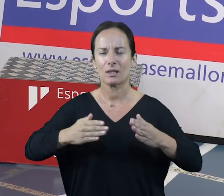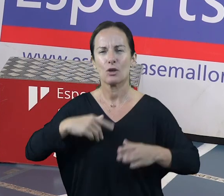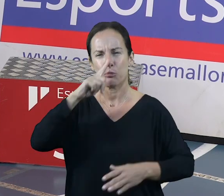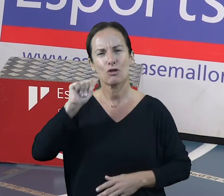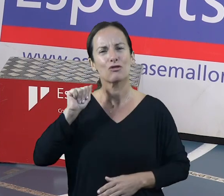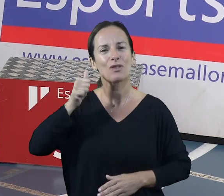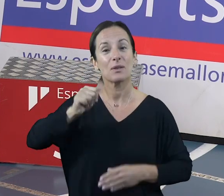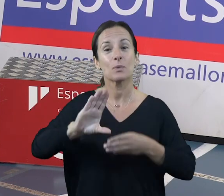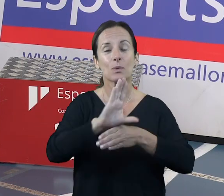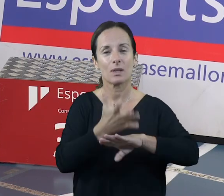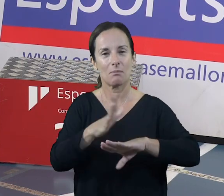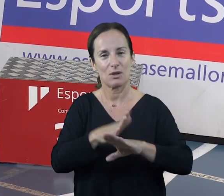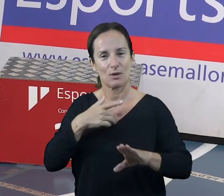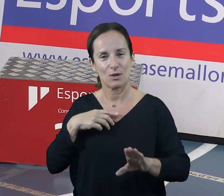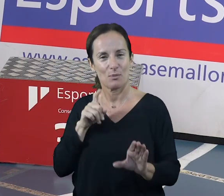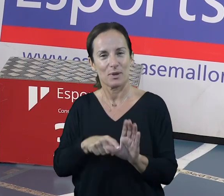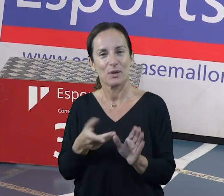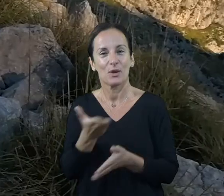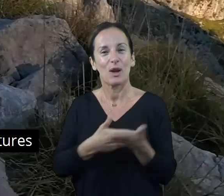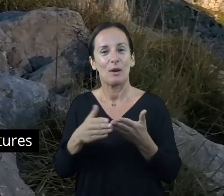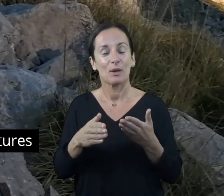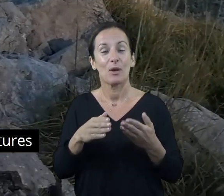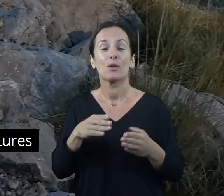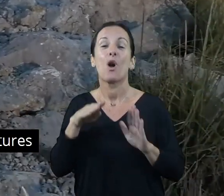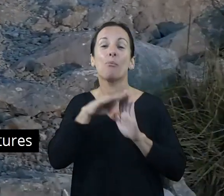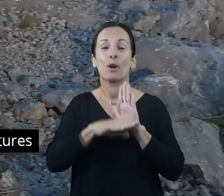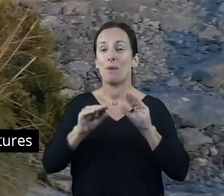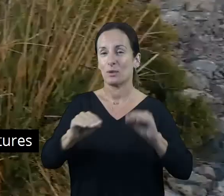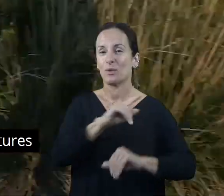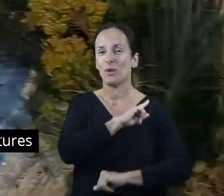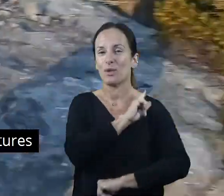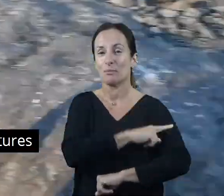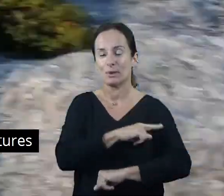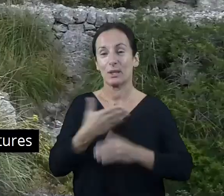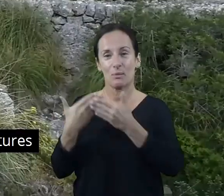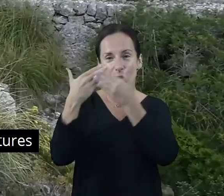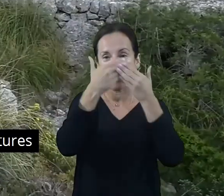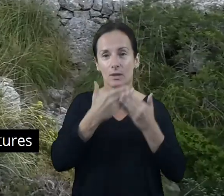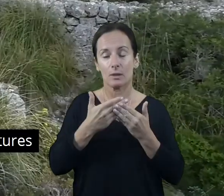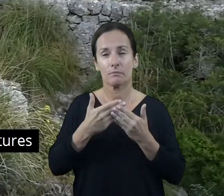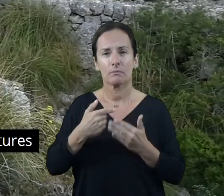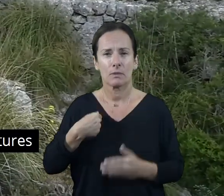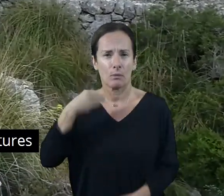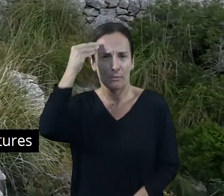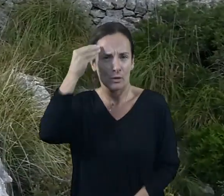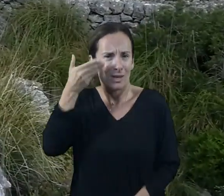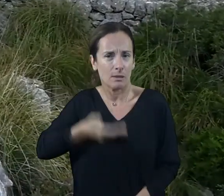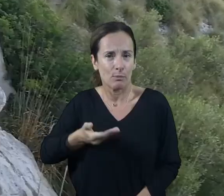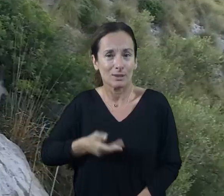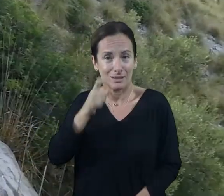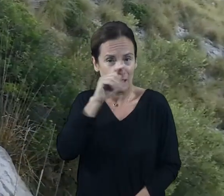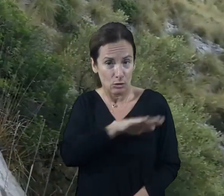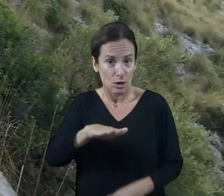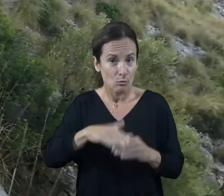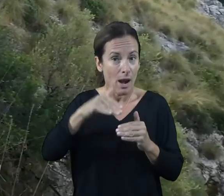Mallorca en el programa d'Esport i Valors, principalment a les escoles. Penso que és important transmetre a les generacions futures els